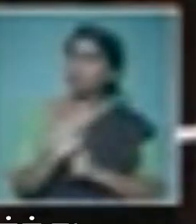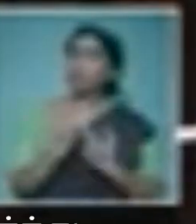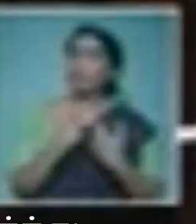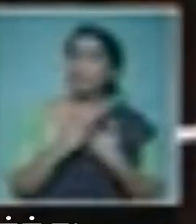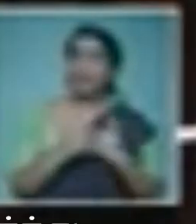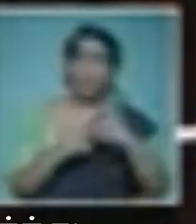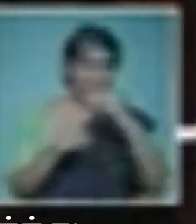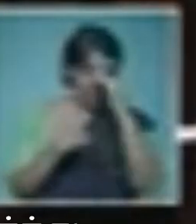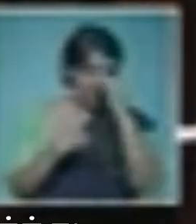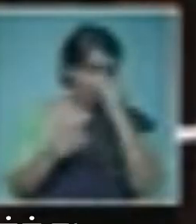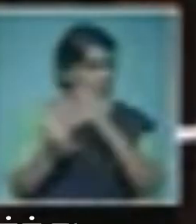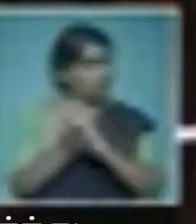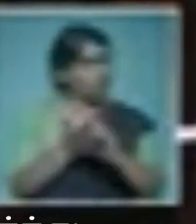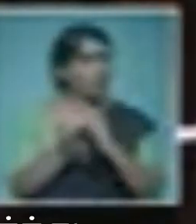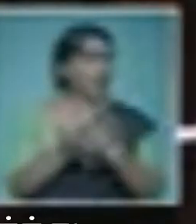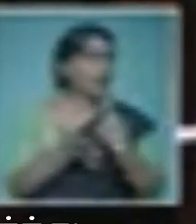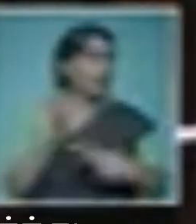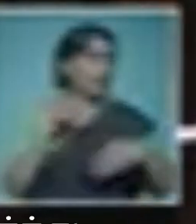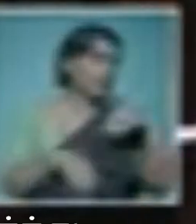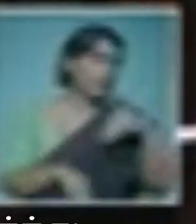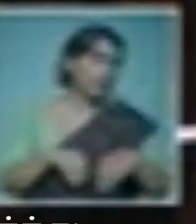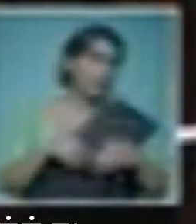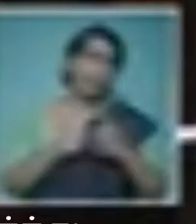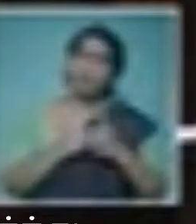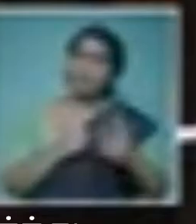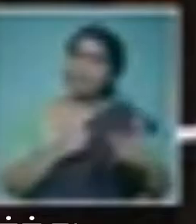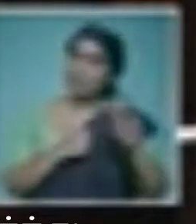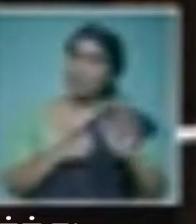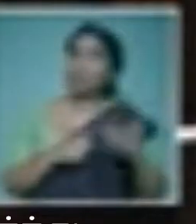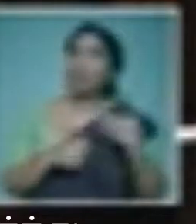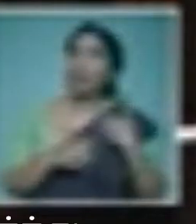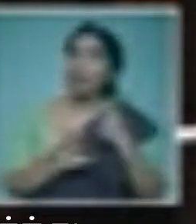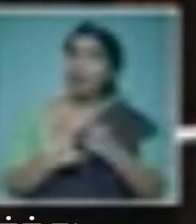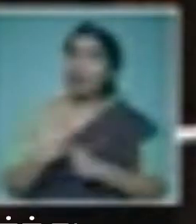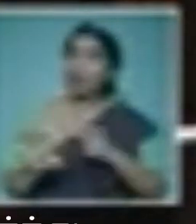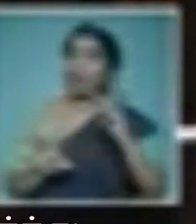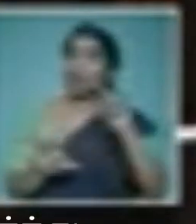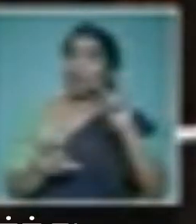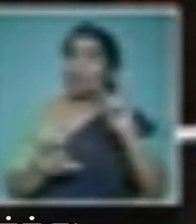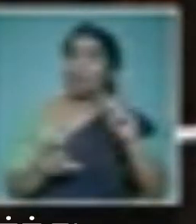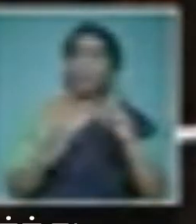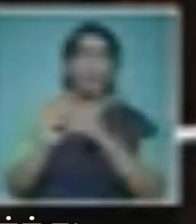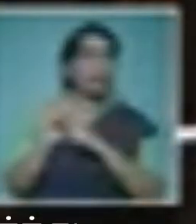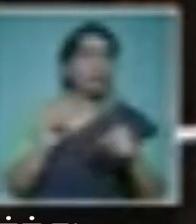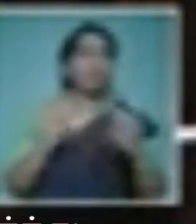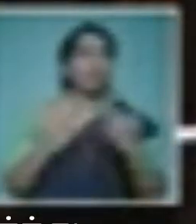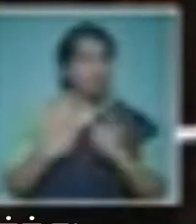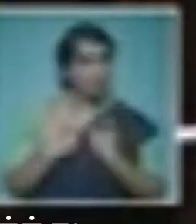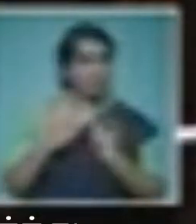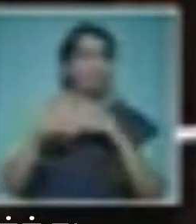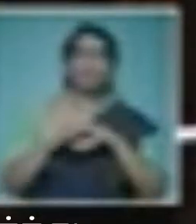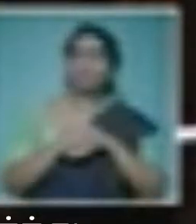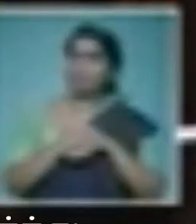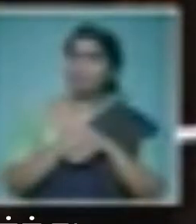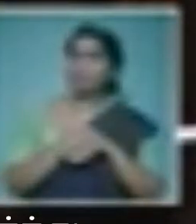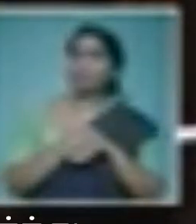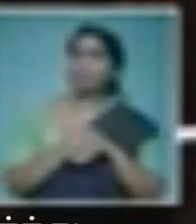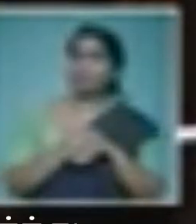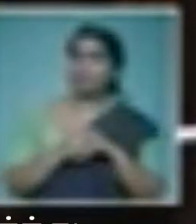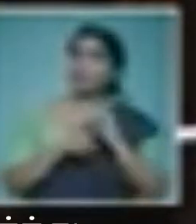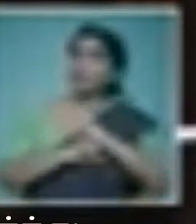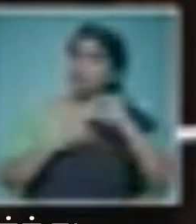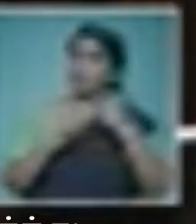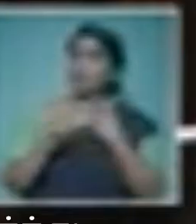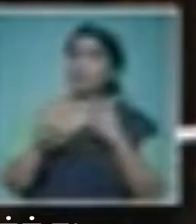வந்து இன்று 32 வயதிலே சாணக்கியனும் இந்த தமிழ் மக்களுடைய அரசியல் உரிமைக்காக போராட வேண்டிய ஒரு நிலையிலே நாங்கள் தள்ளப்பட்டிருக்கிறோம். இந்த இடத்திலே